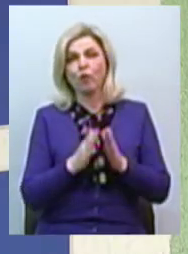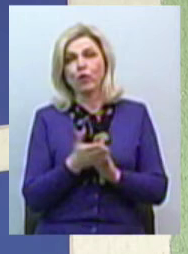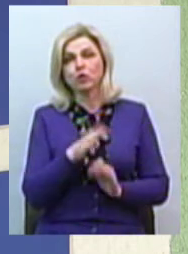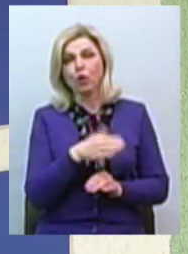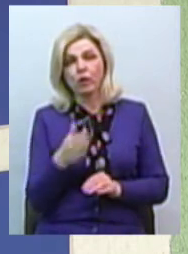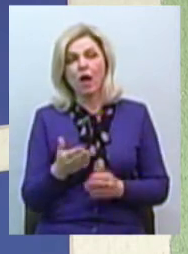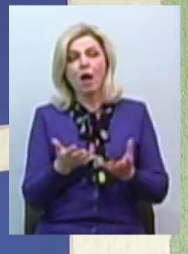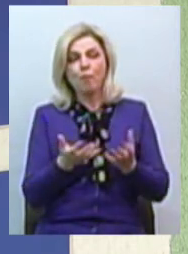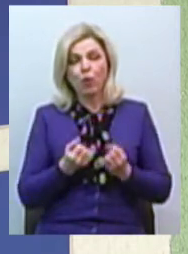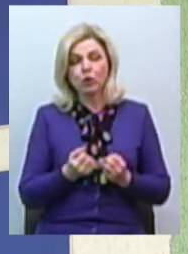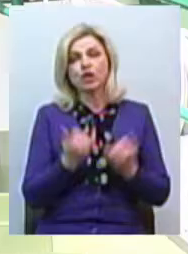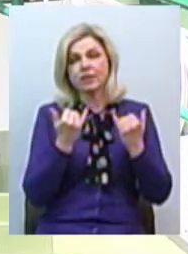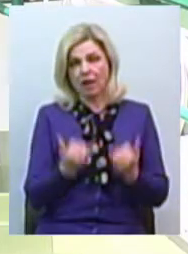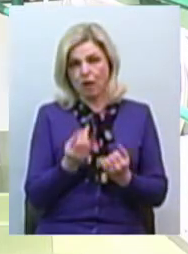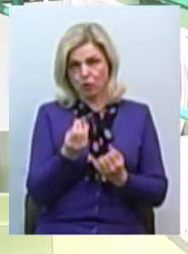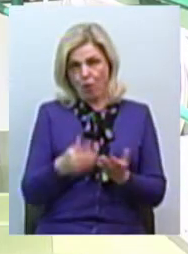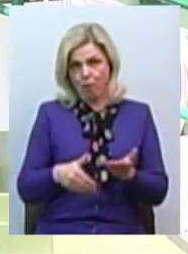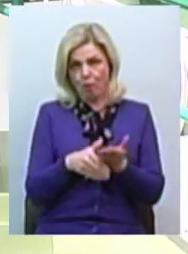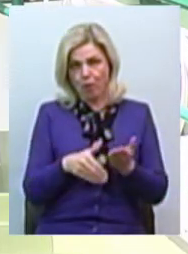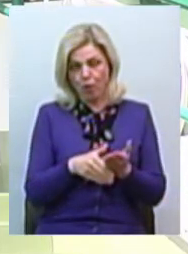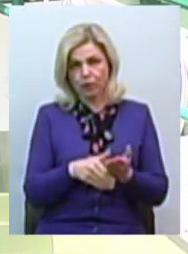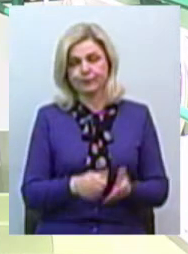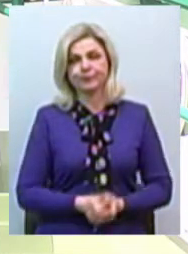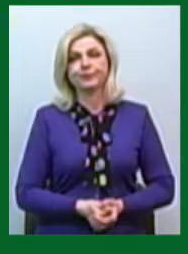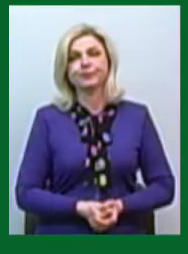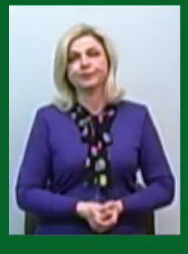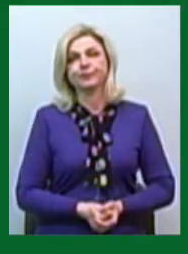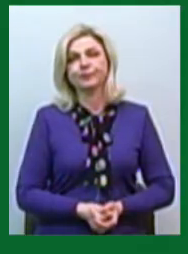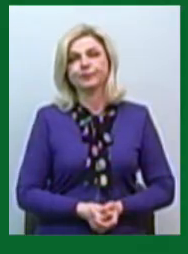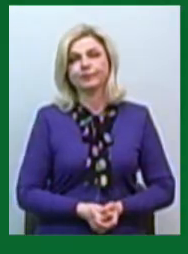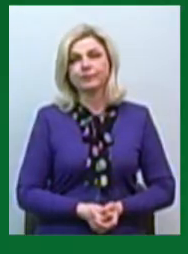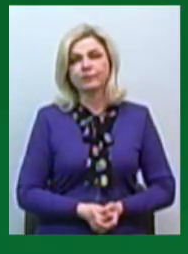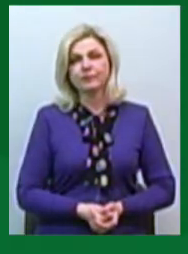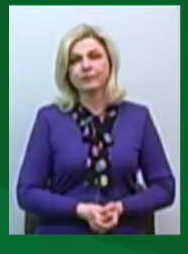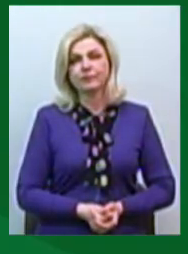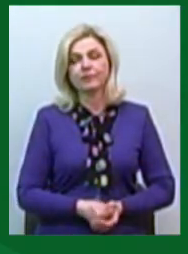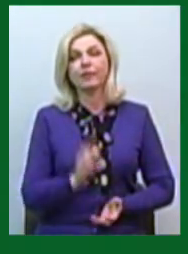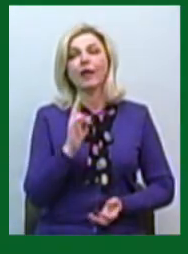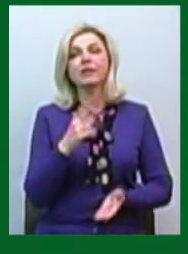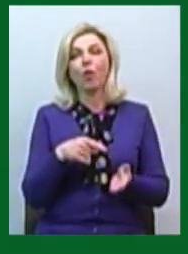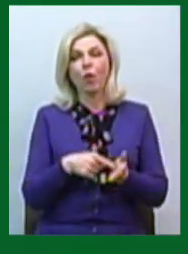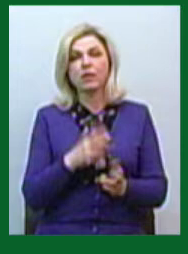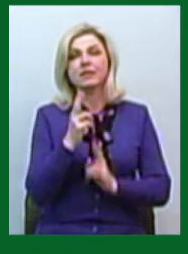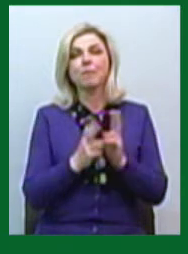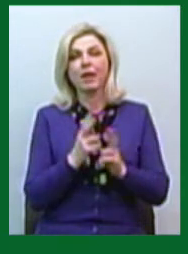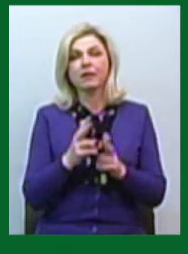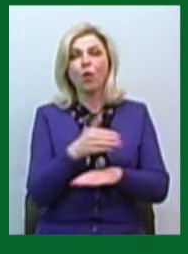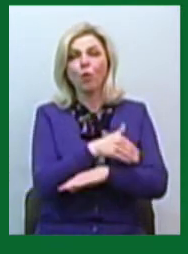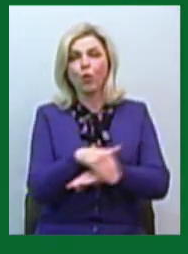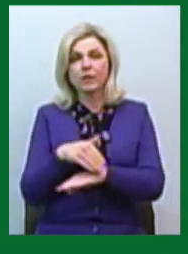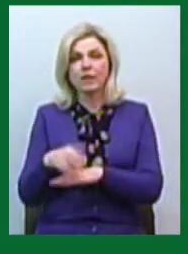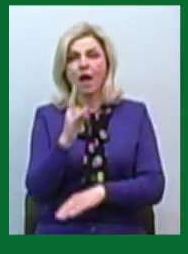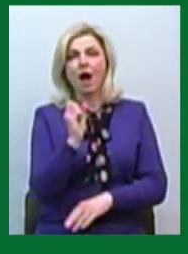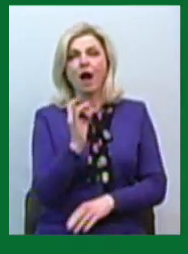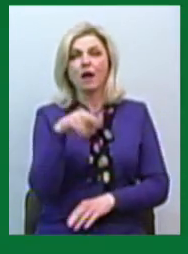через 90 днів з моменту подання заяви до центру зайнятості. У Миколаєві реконструюють перехрестя вулиць Карпенка